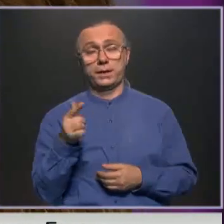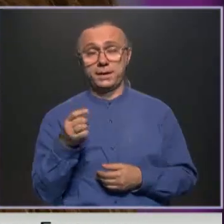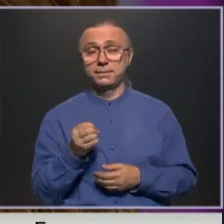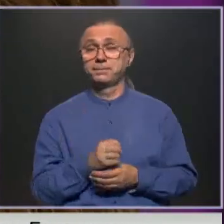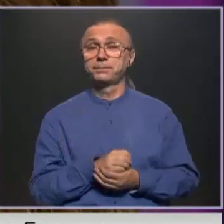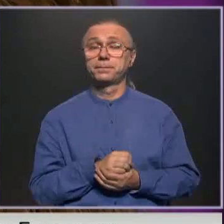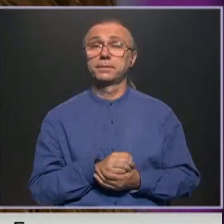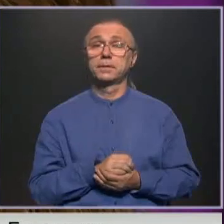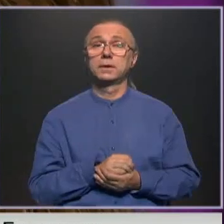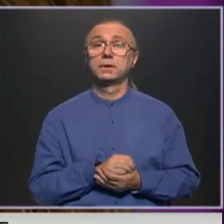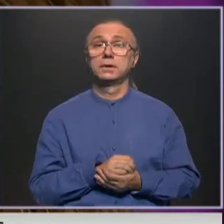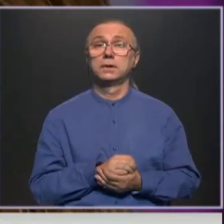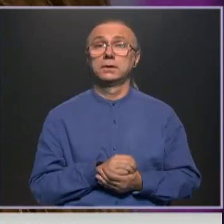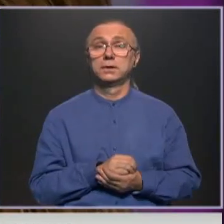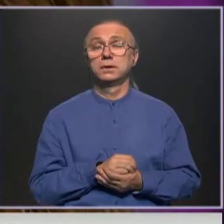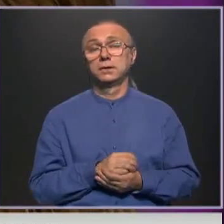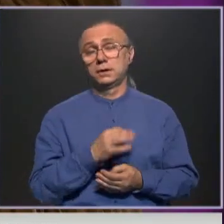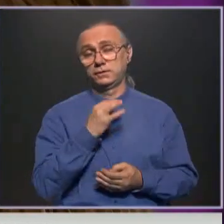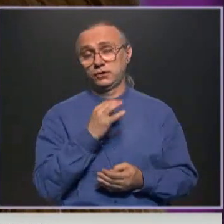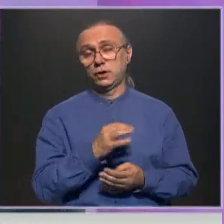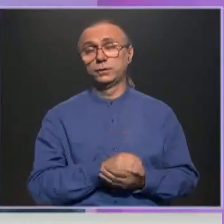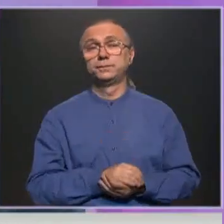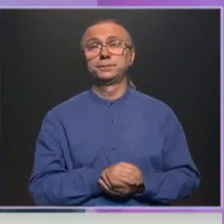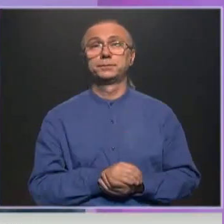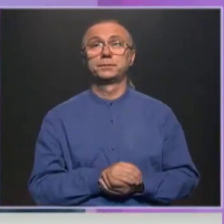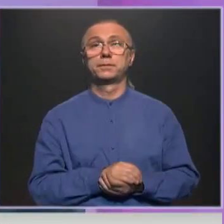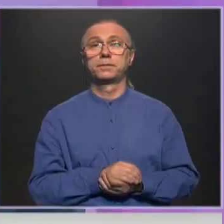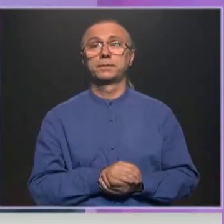спорт в северо-западном викариатстве Московской городской епархии. Это я. Внимание.